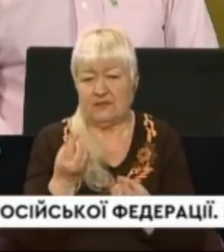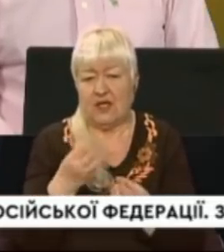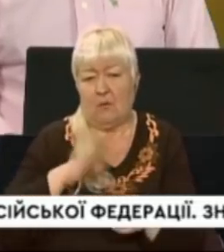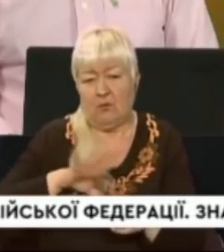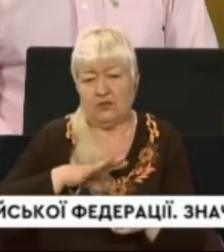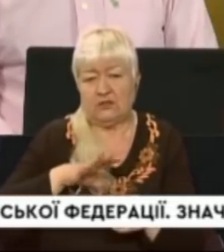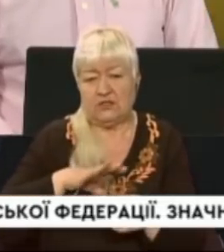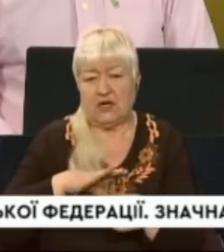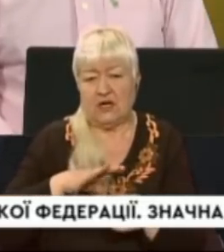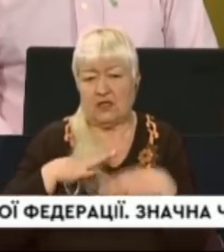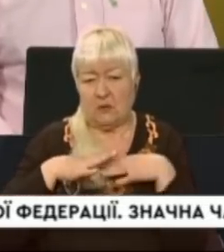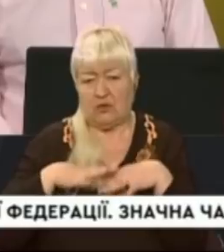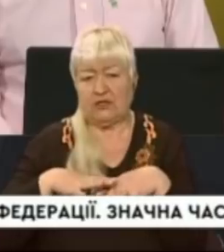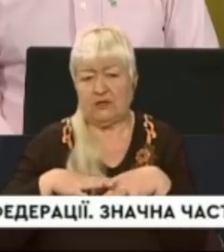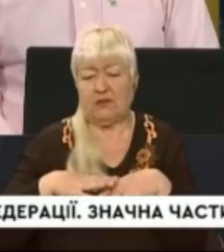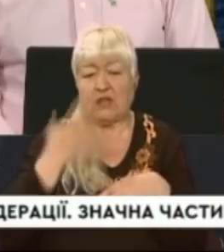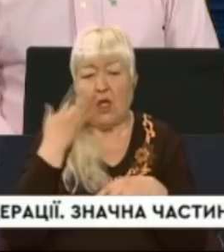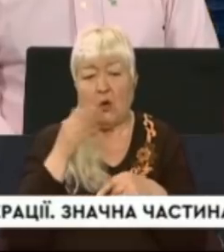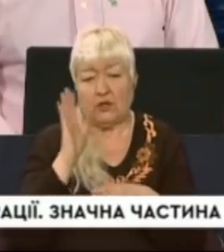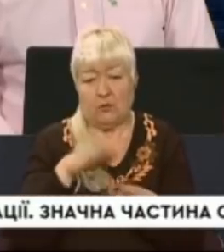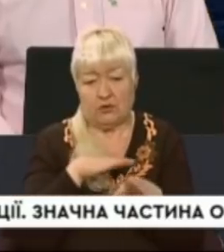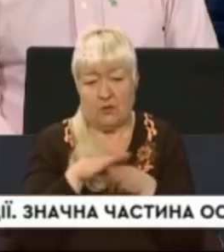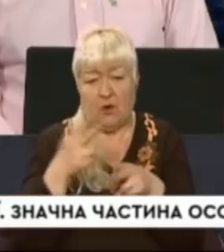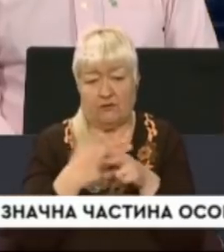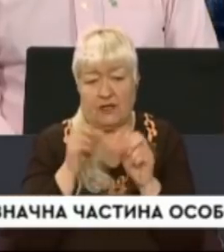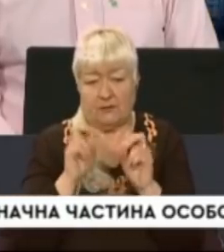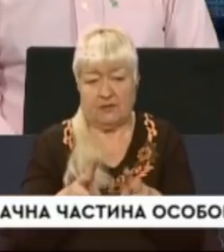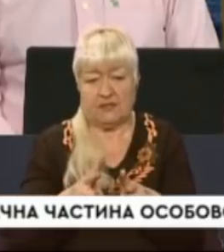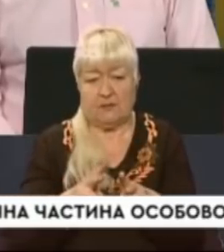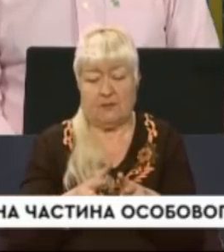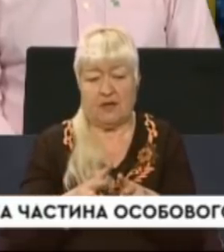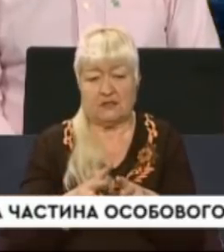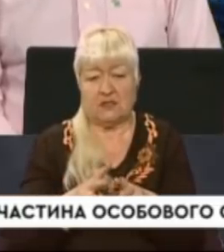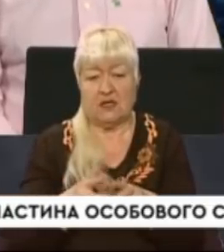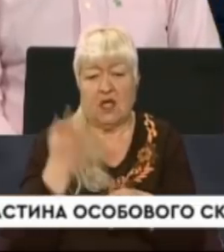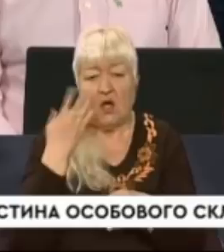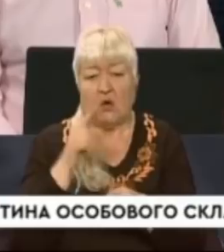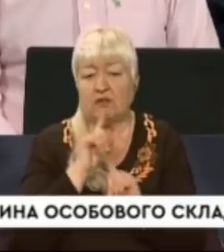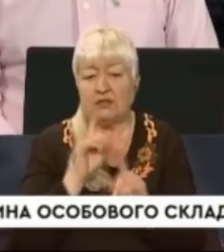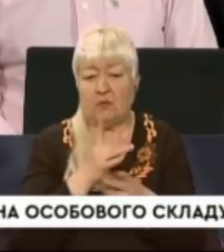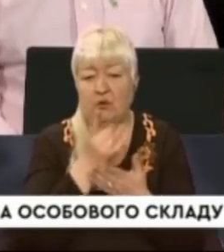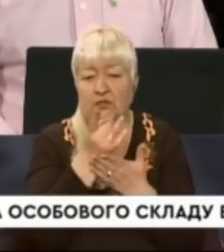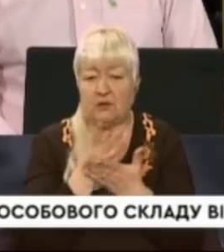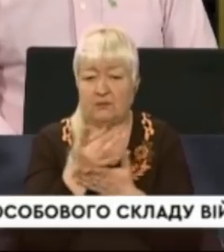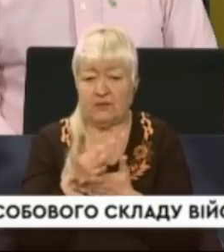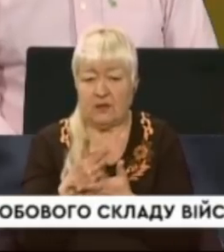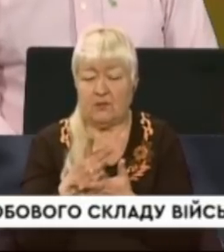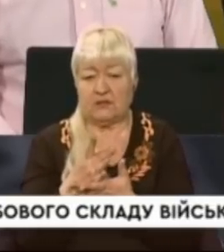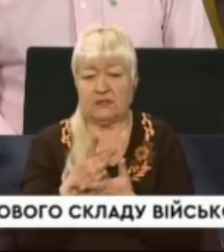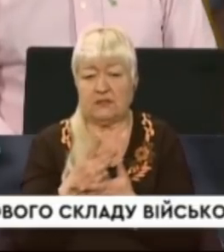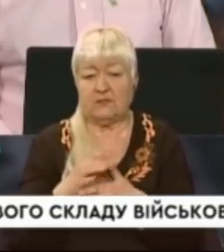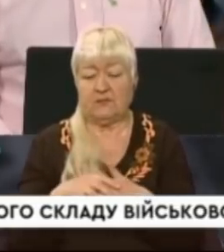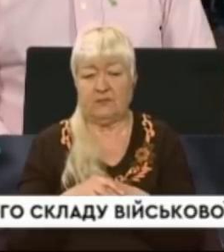как только будет полная безопасность, я имею в виду обстрелы с земли, потому что все можно ожидать от